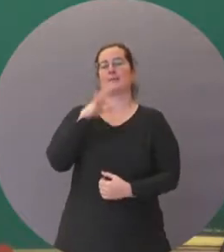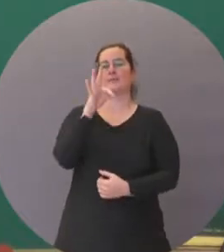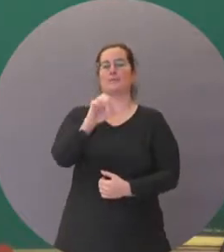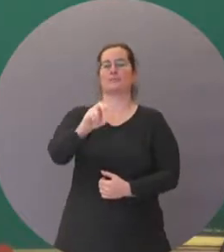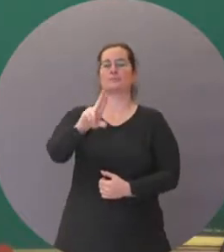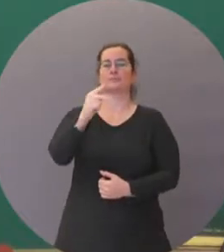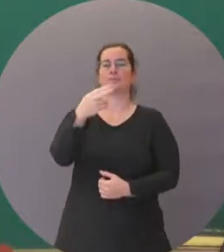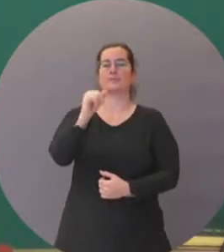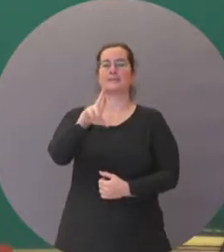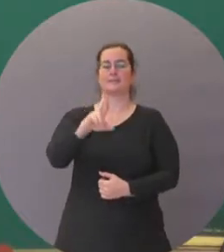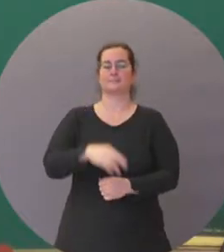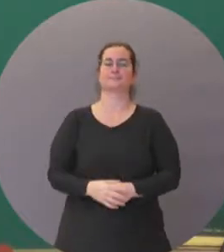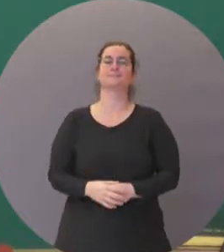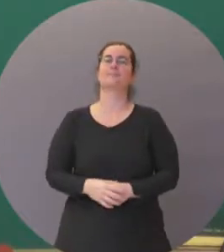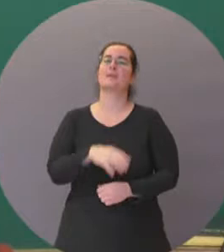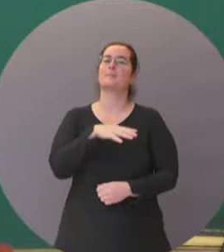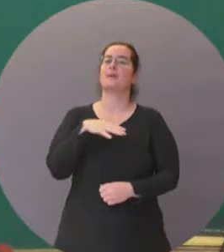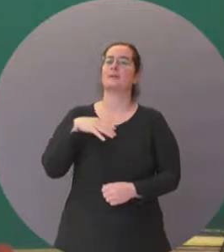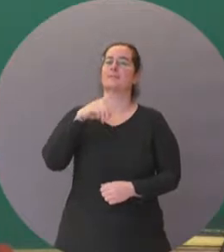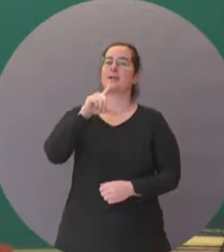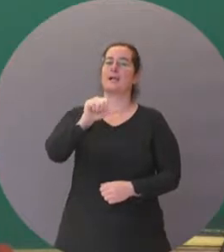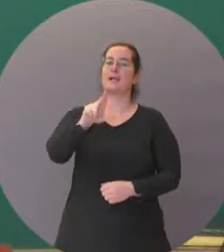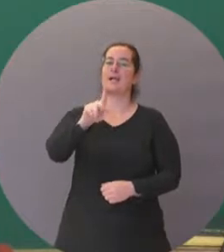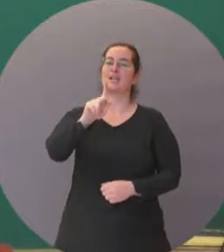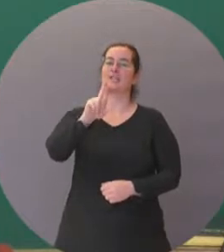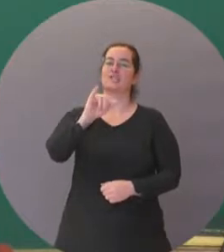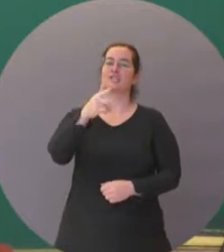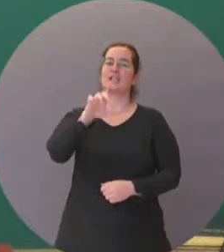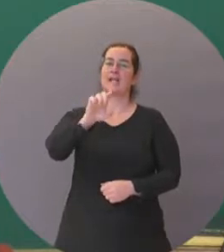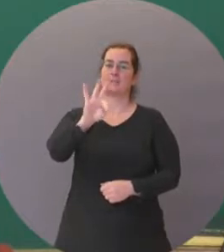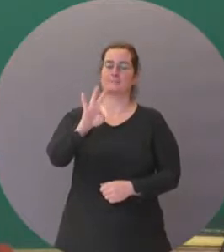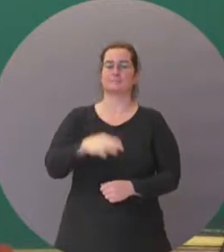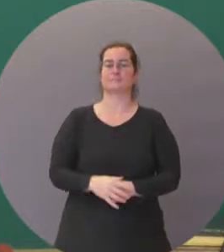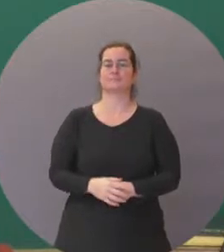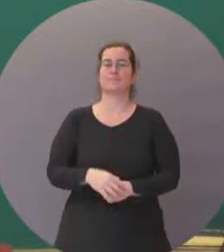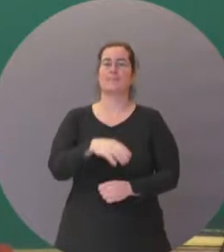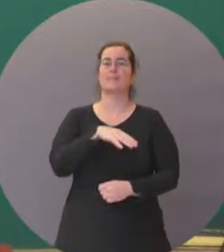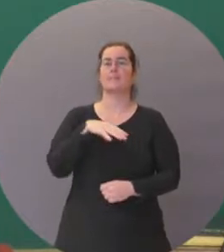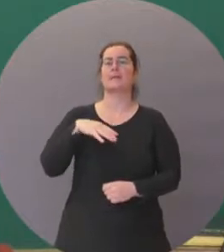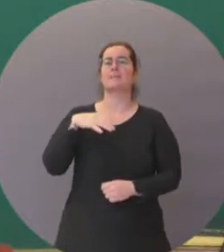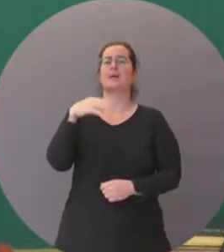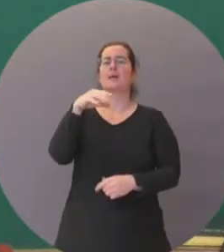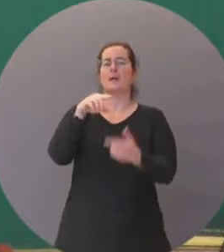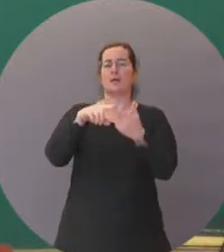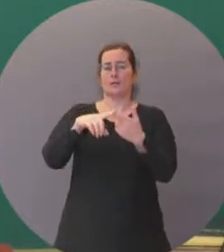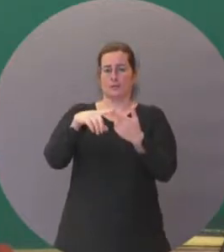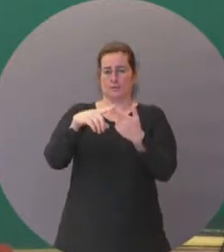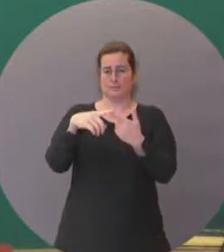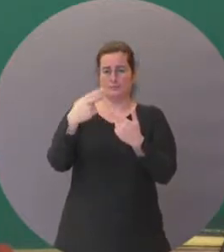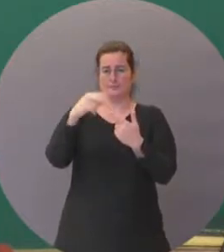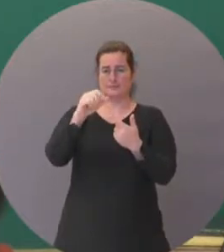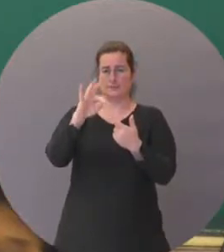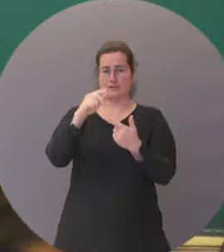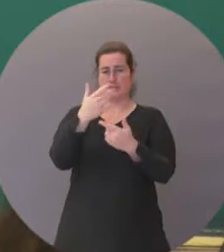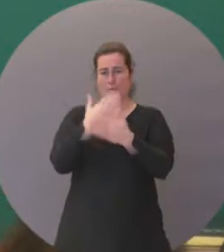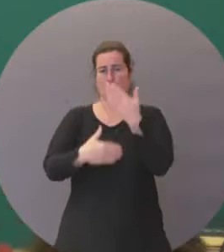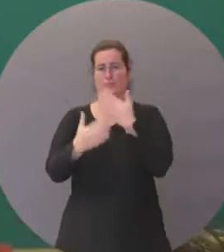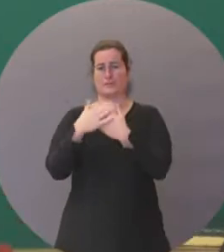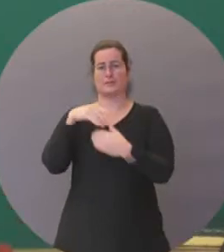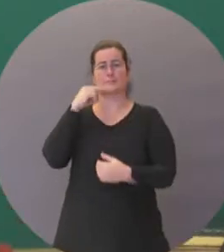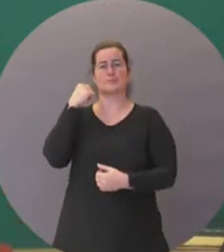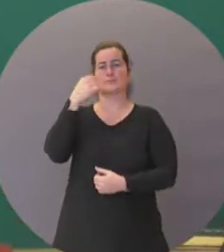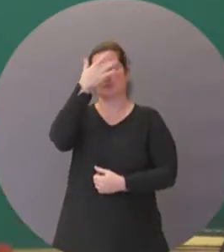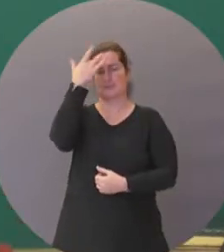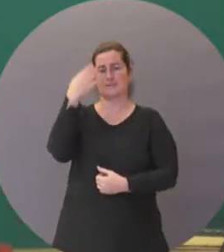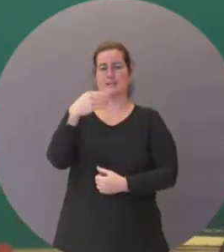madame l'argile Agnès madame Lecordier Nathalie pouvoir à Monsieur Martin madame le sage Julie